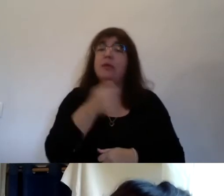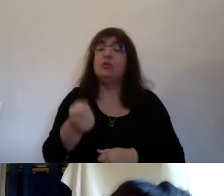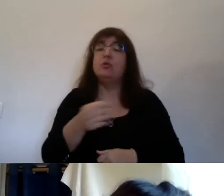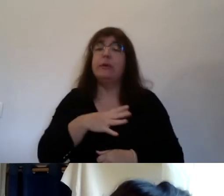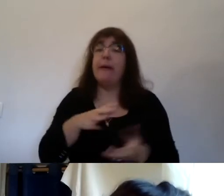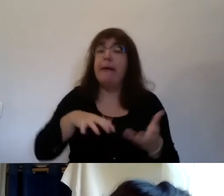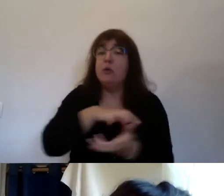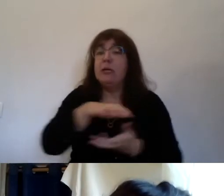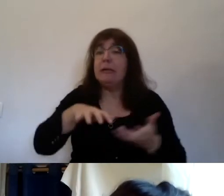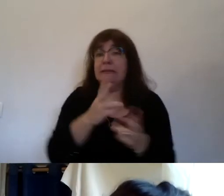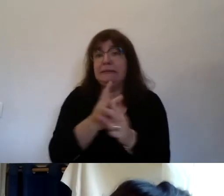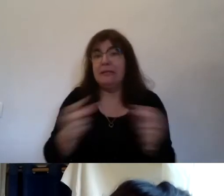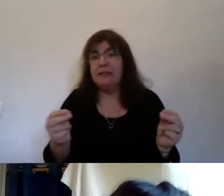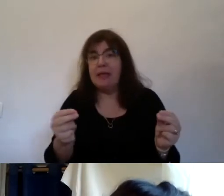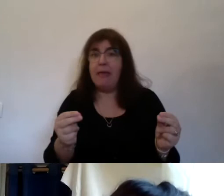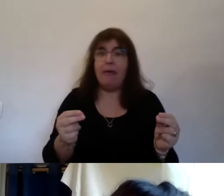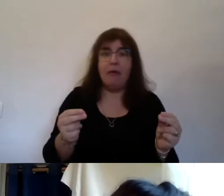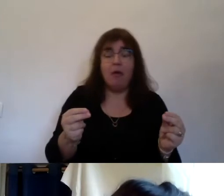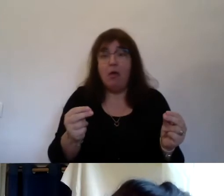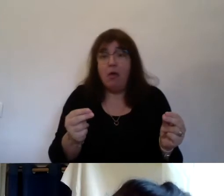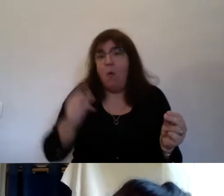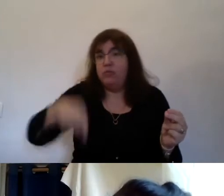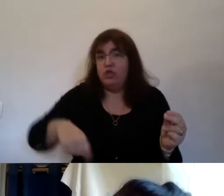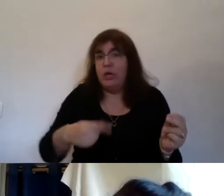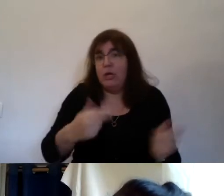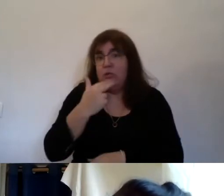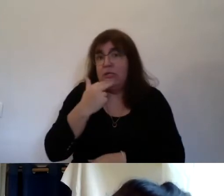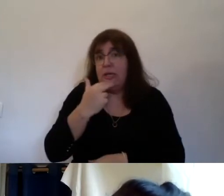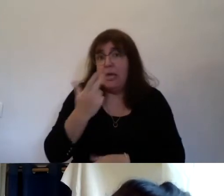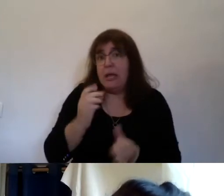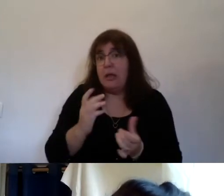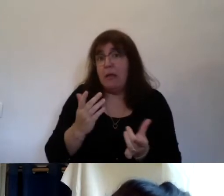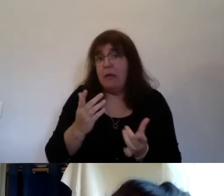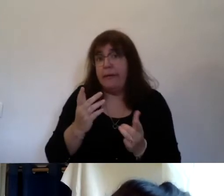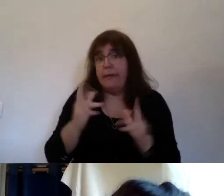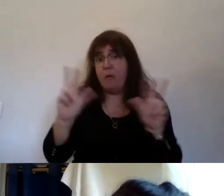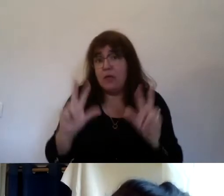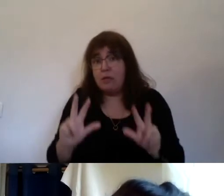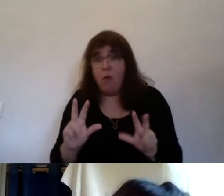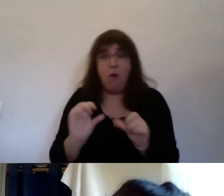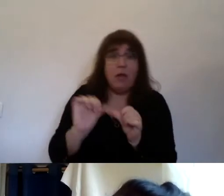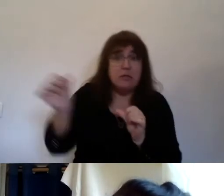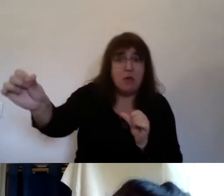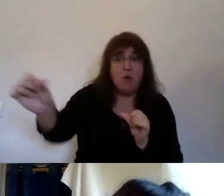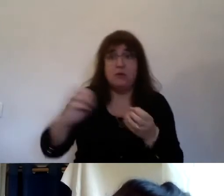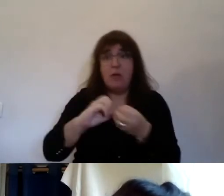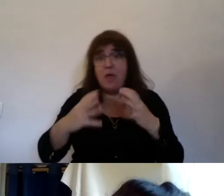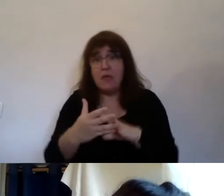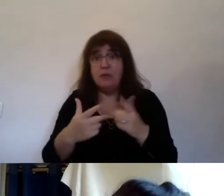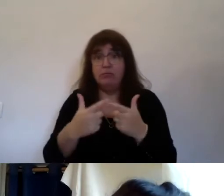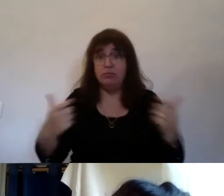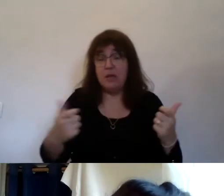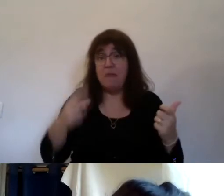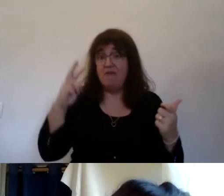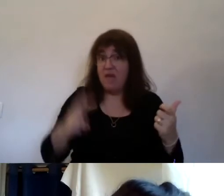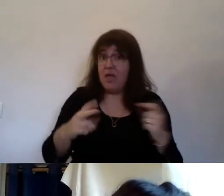pousse tous à recourir au virtuel, je pense que notre société est un véritable tournant,